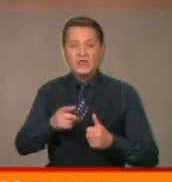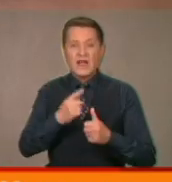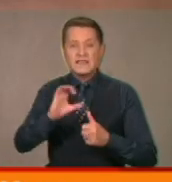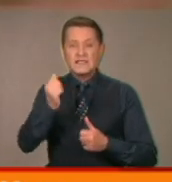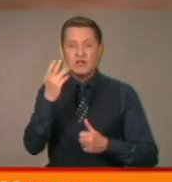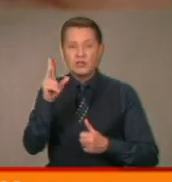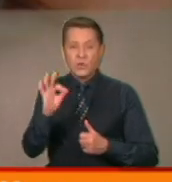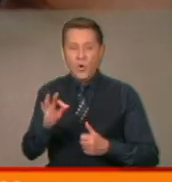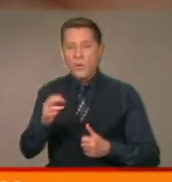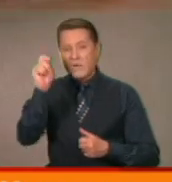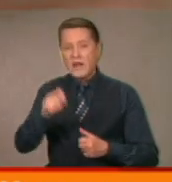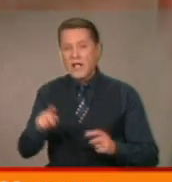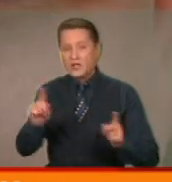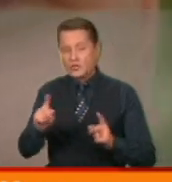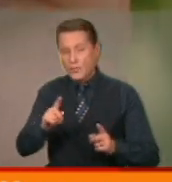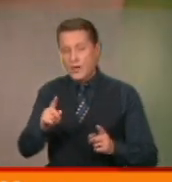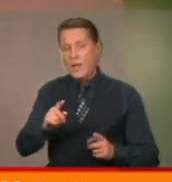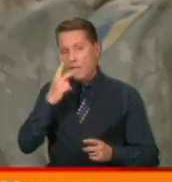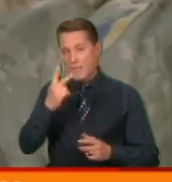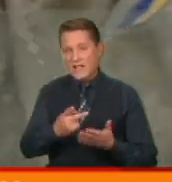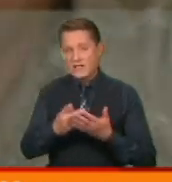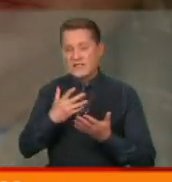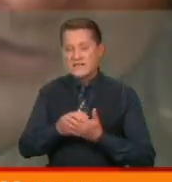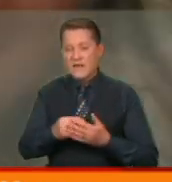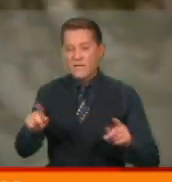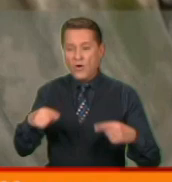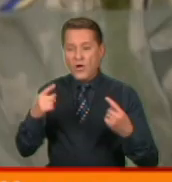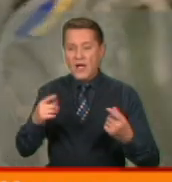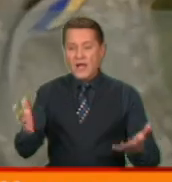аби вперше за 2 роки побачити свого рятівника. Помочь